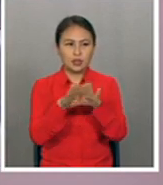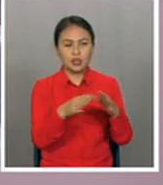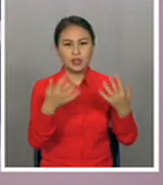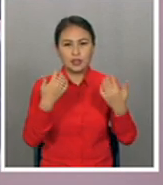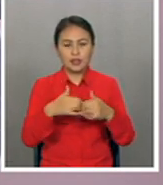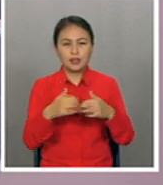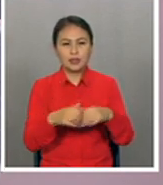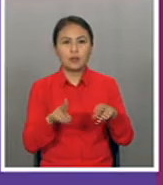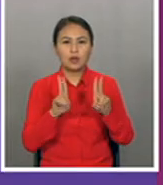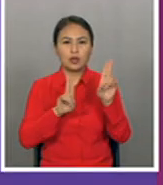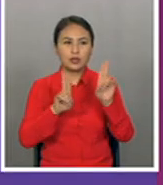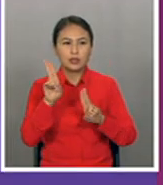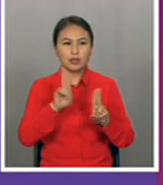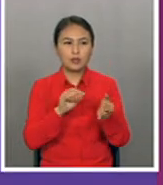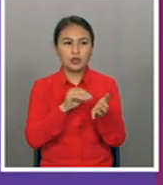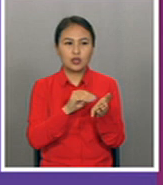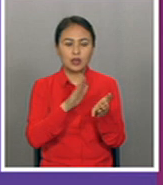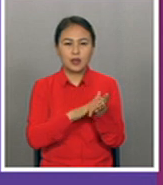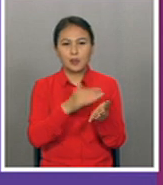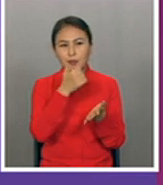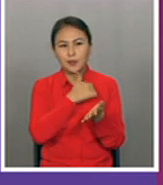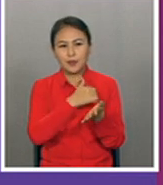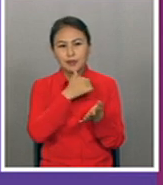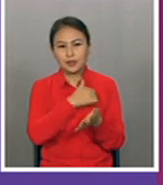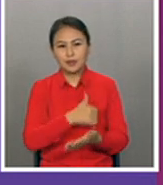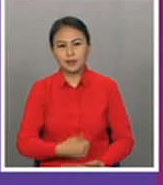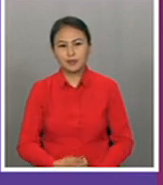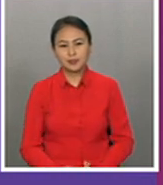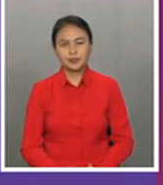құрастырып, оларды шығарып көріңдер.